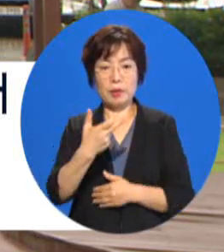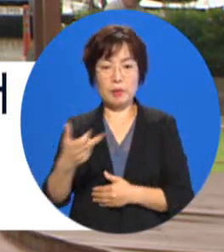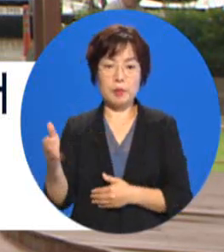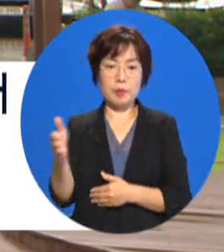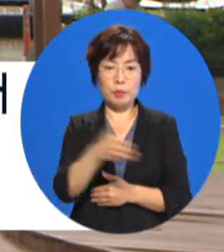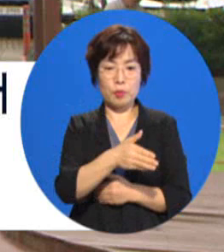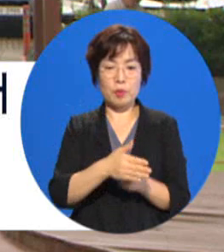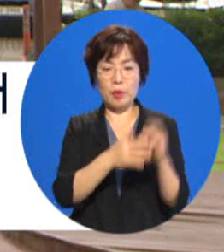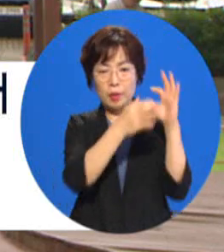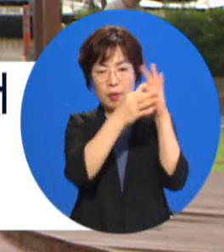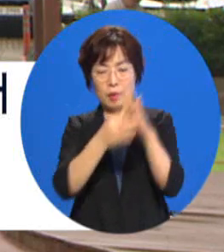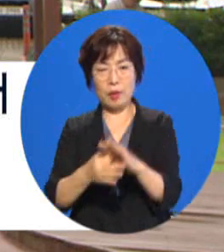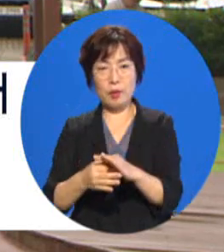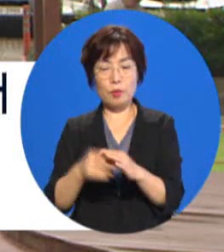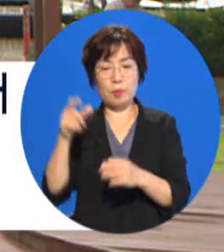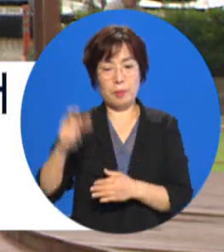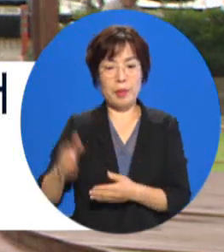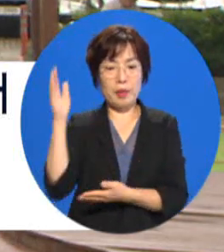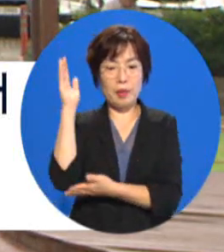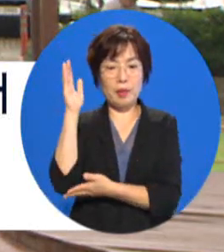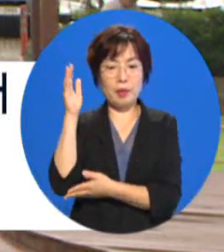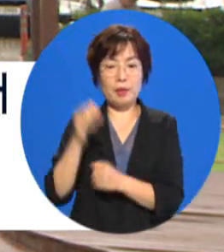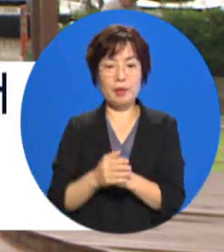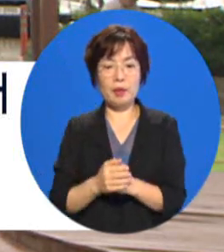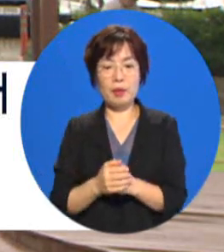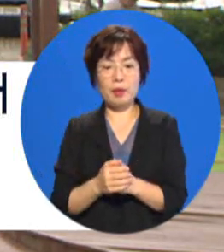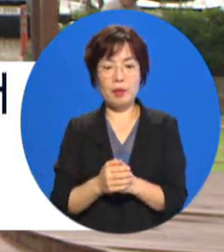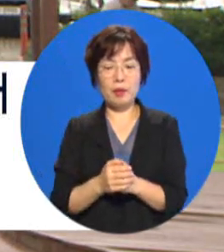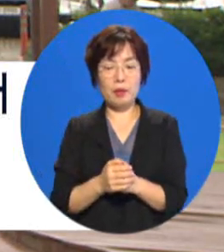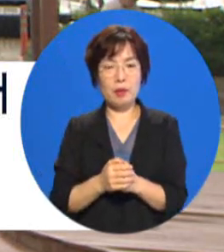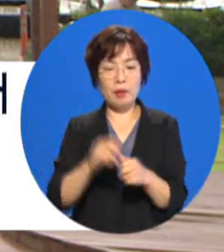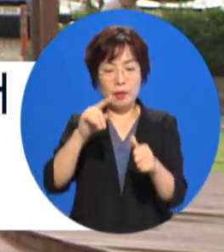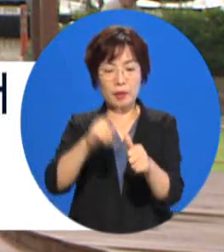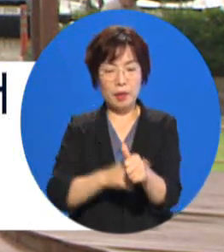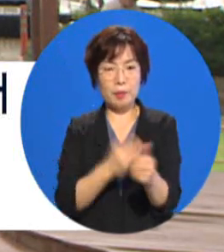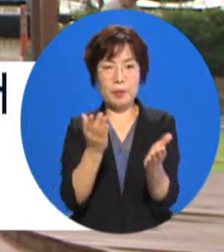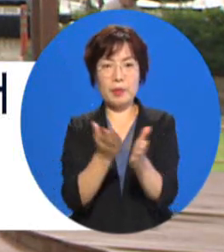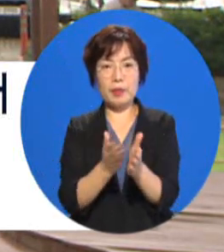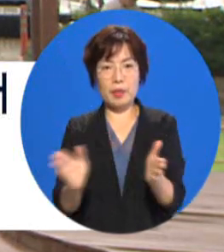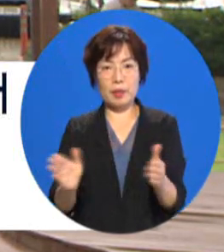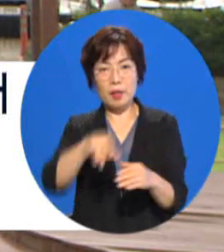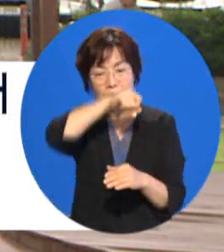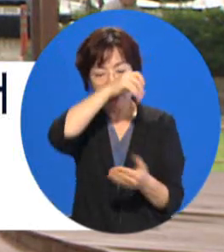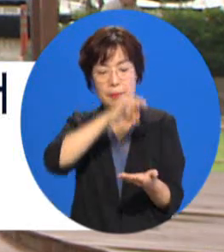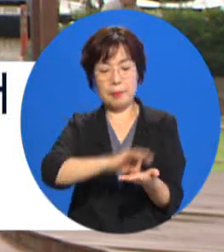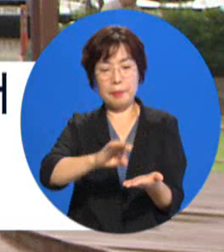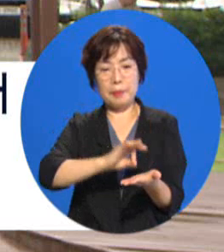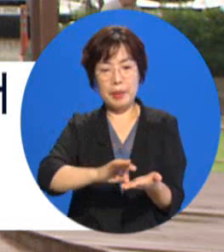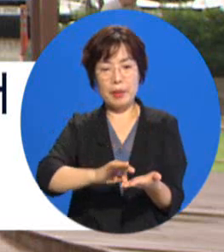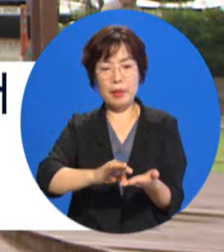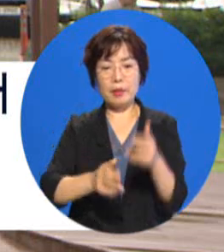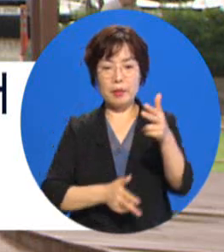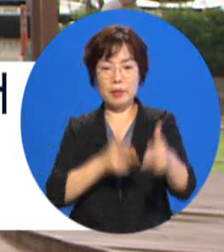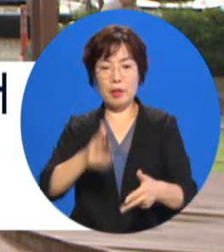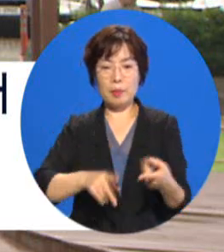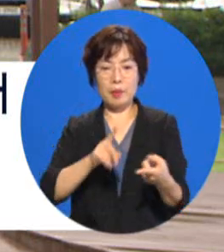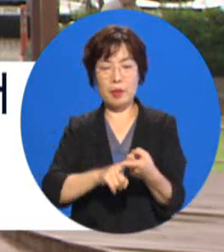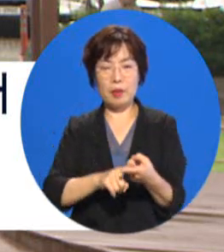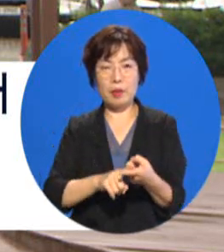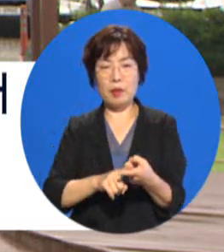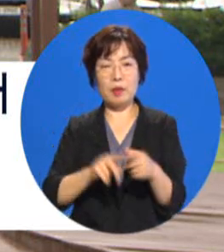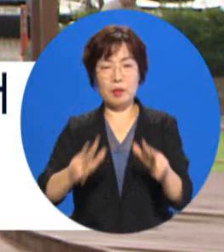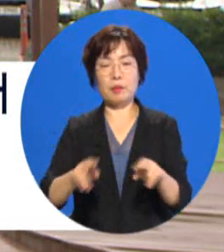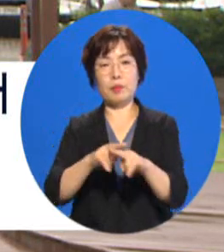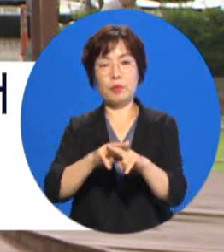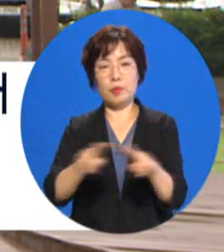2017년부터 줄기차게 주장했었던 사항입니다. 반생태적이면서 이런 예산 낭비성 그